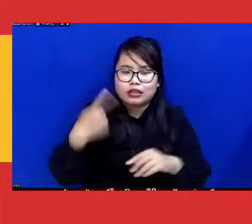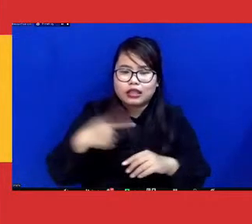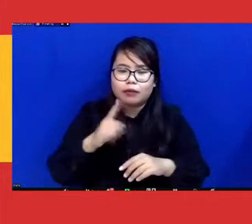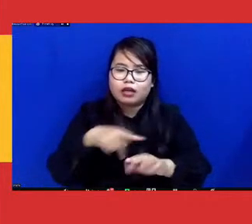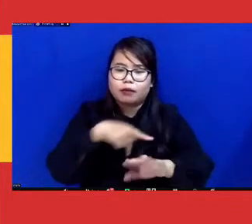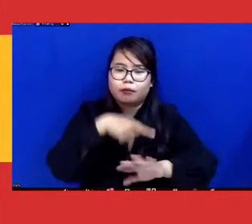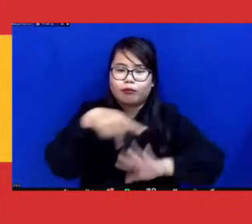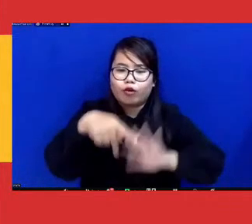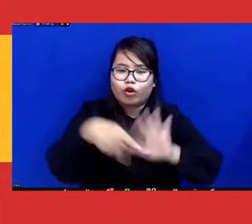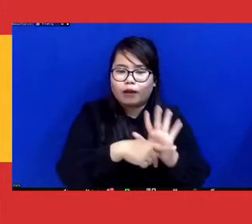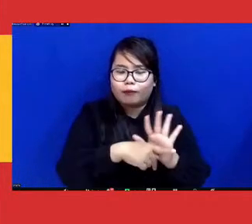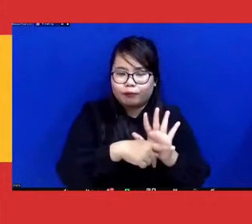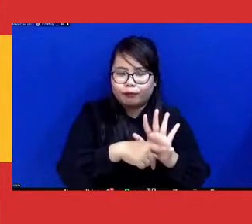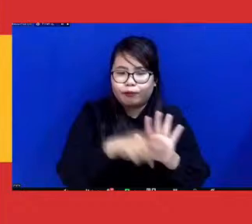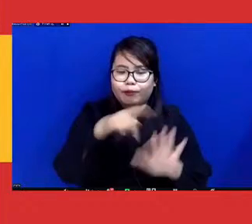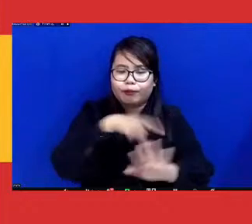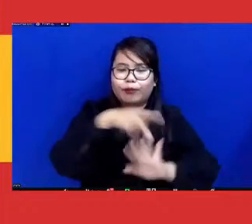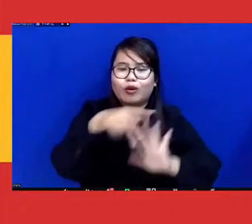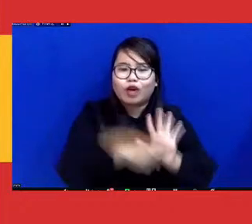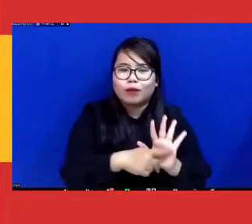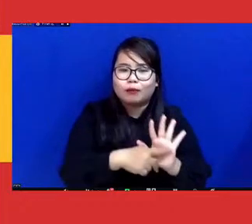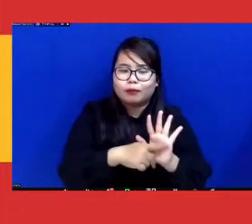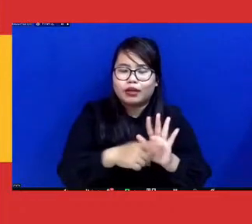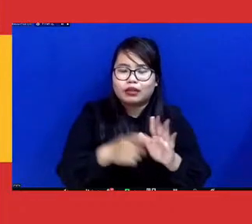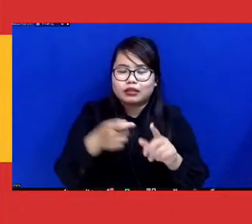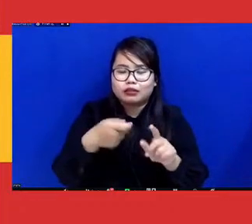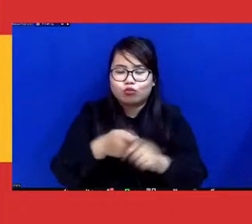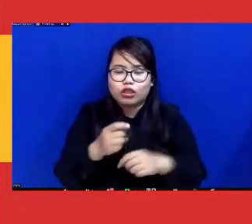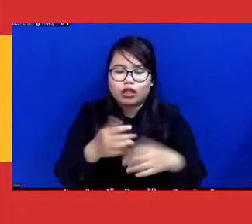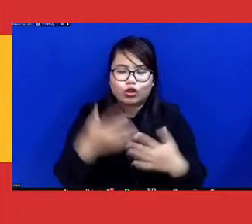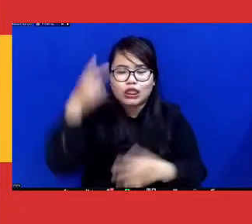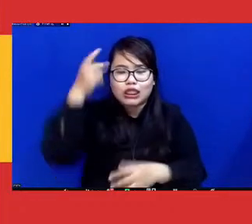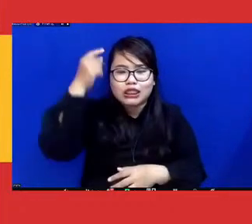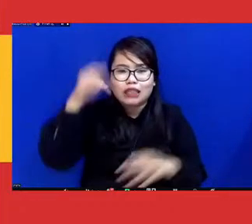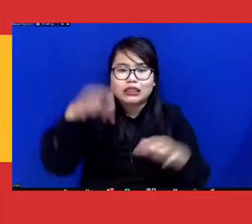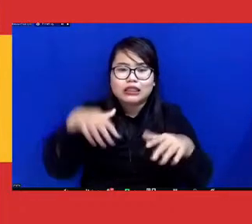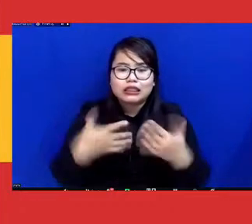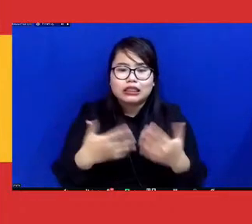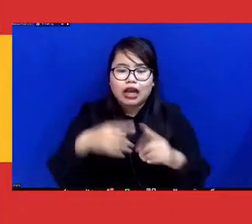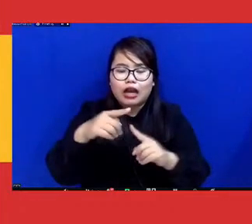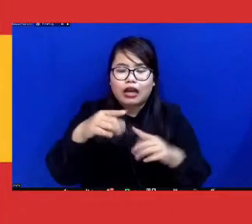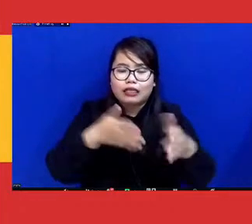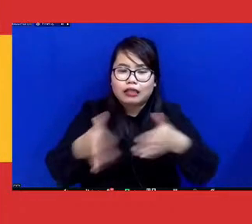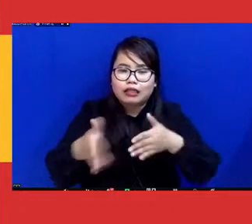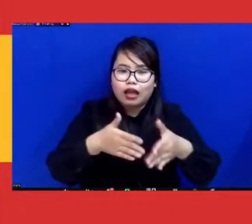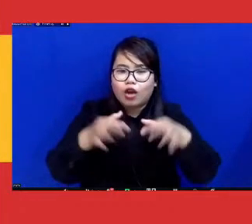program-program yang dirancang maupun dilaksanakan, sehingga kota-kota tersebut nantinya bisa